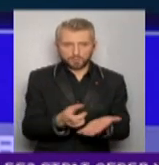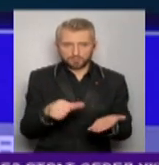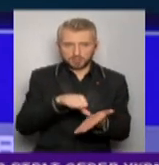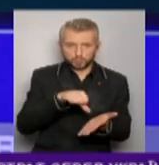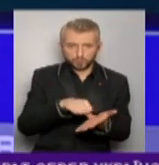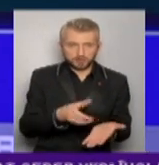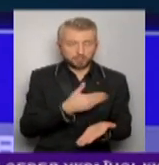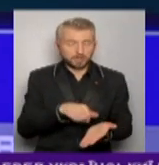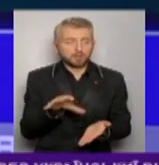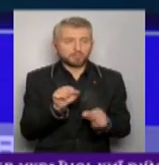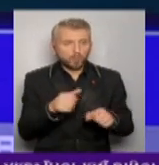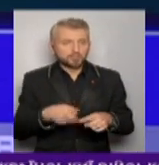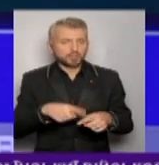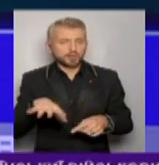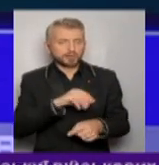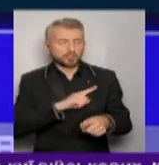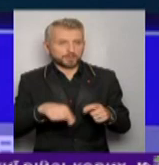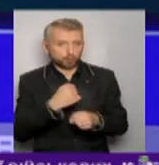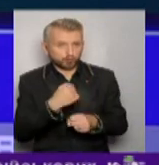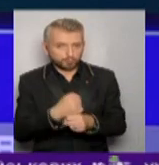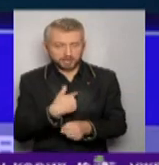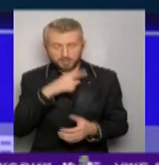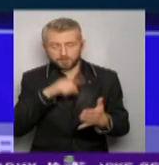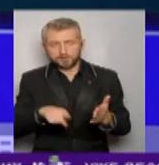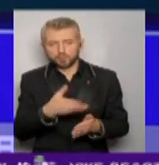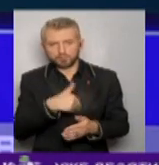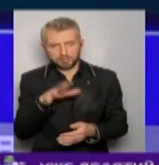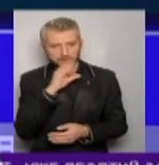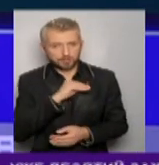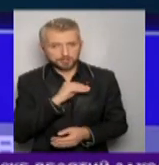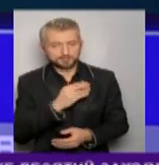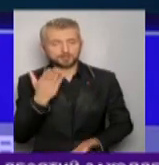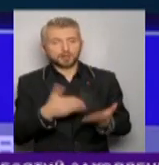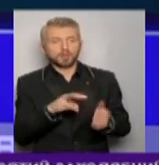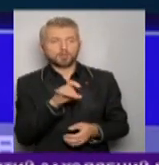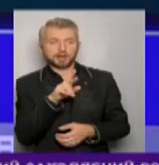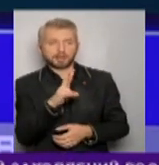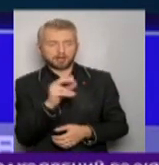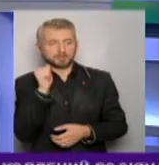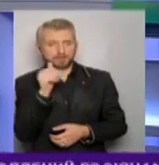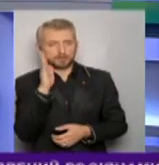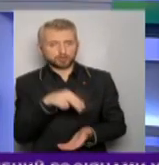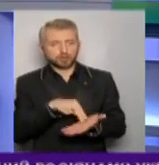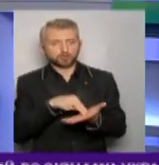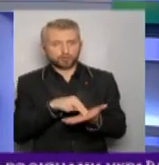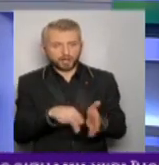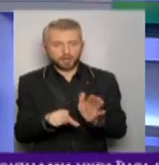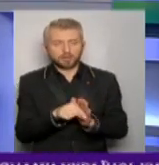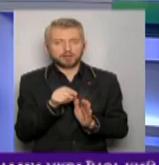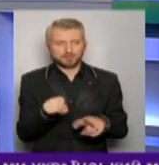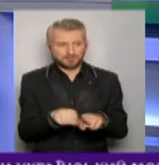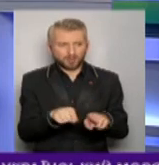повинні взяти участь. Ми можемо це все швидко зробити. Я впевнений, що ми це зробимо, Якщо Мар'ян завтра буде стояти з тією кількістю